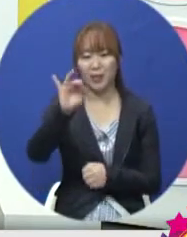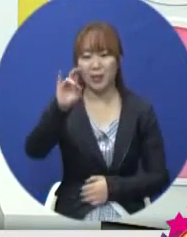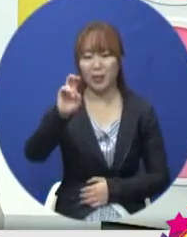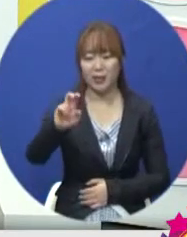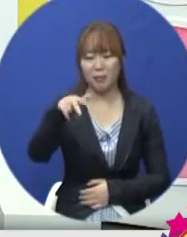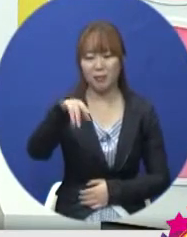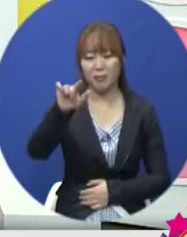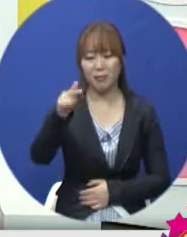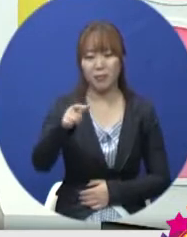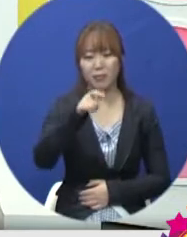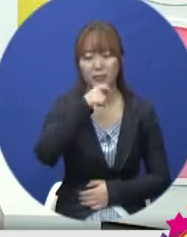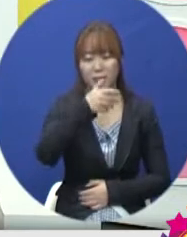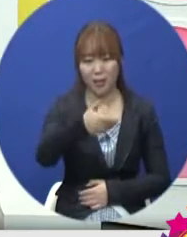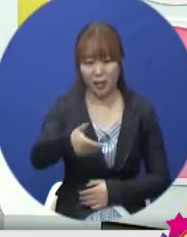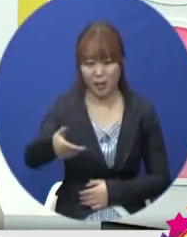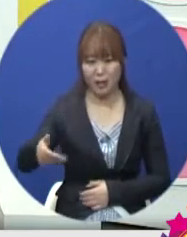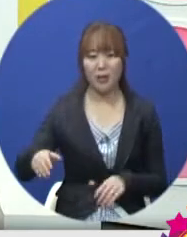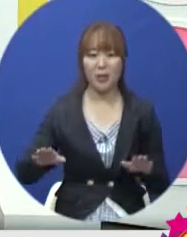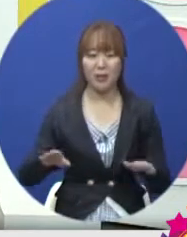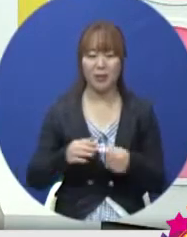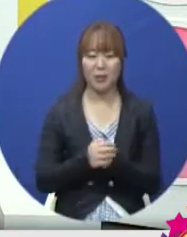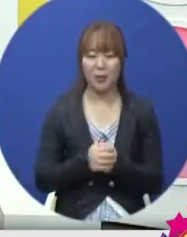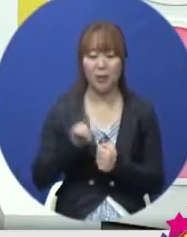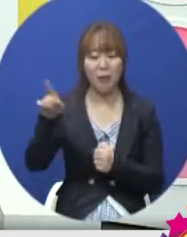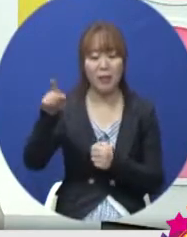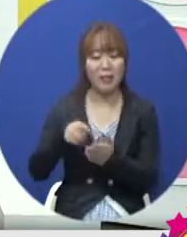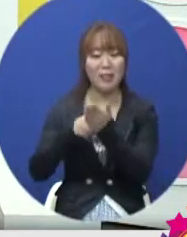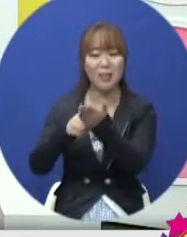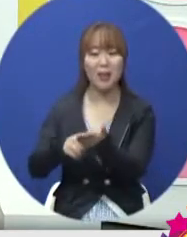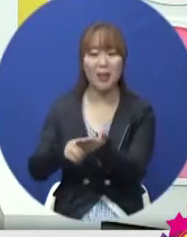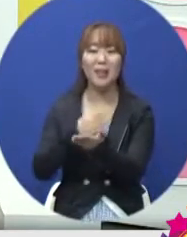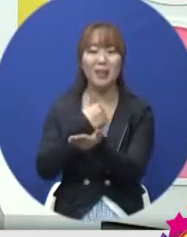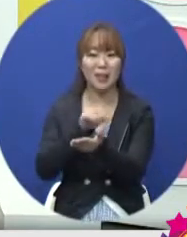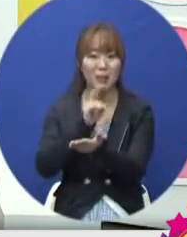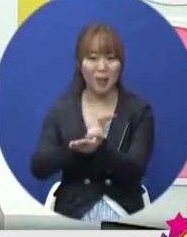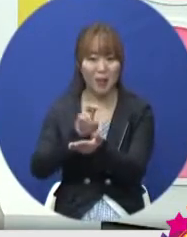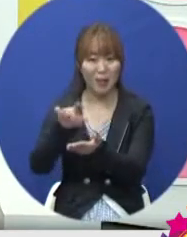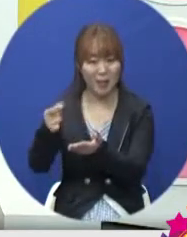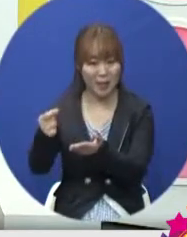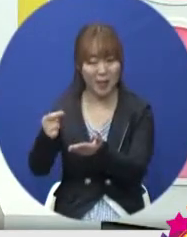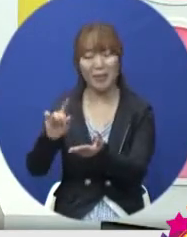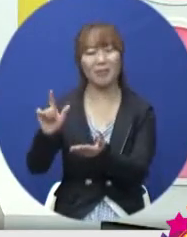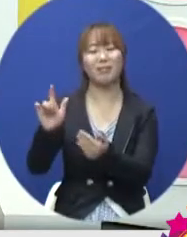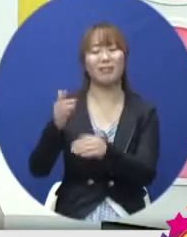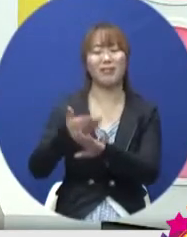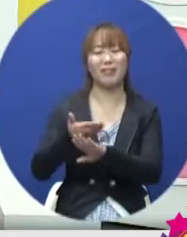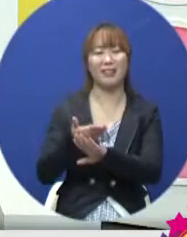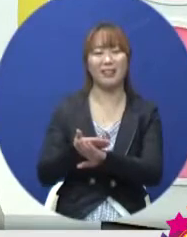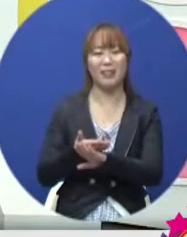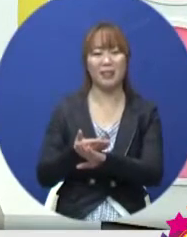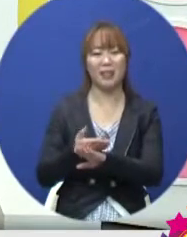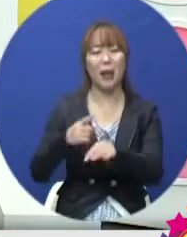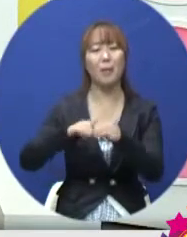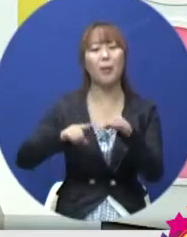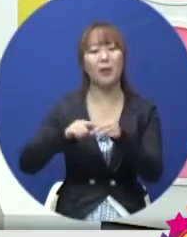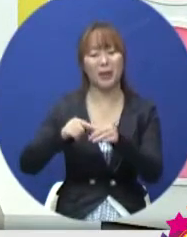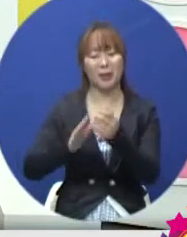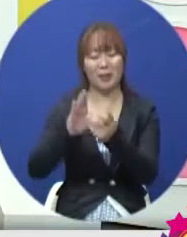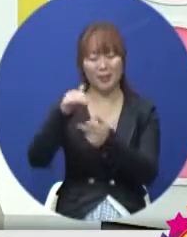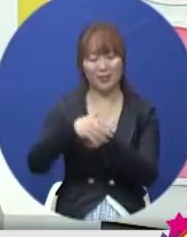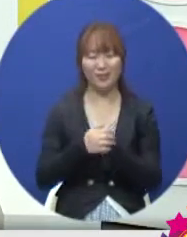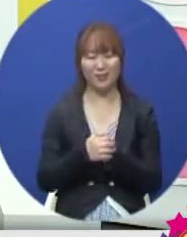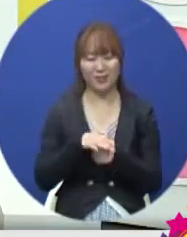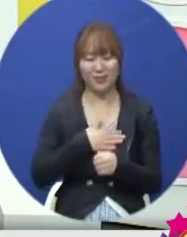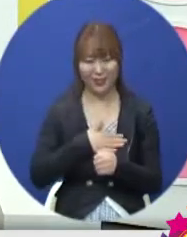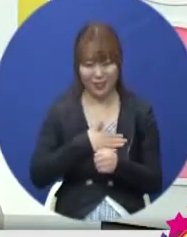한번 불러보겠습니다. 임진강. 그러면 이번에 신청한 거기 신청했던 노래도 임진강이에요? 아닙니다. 거기는 보리. 다른 노래고. 알겠습니다.